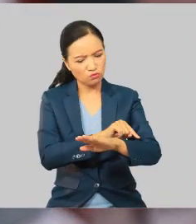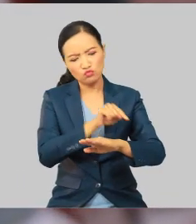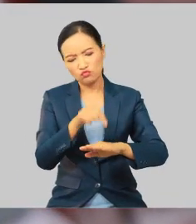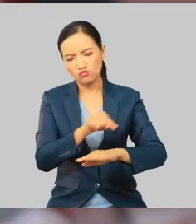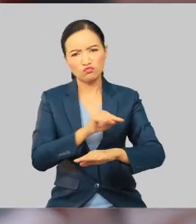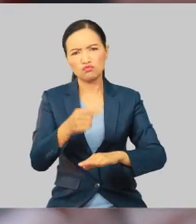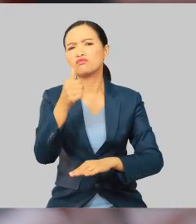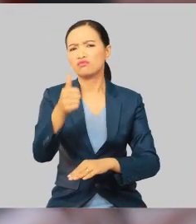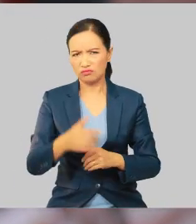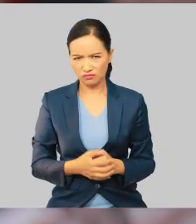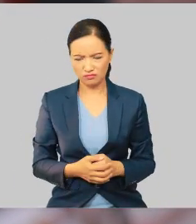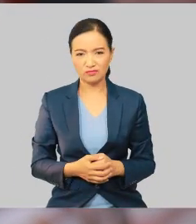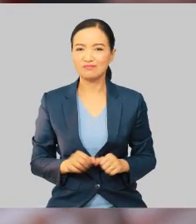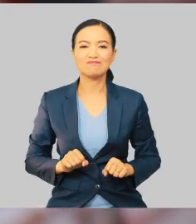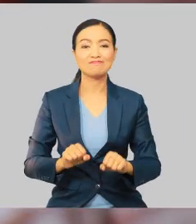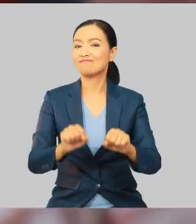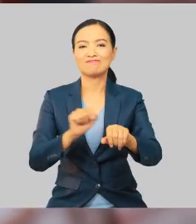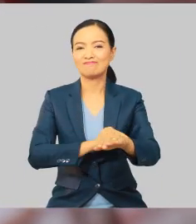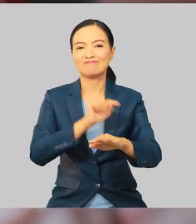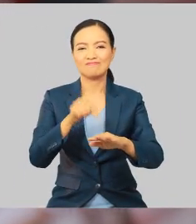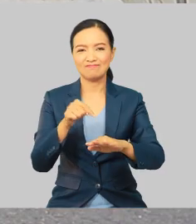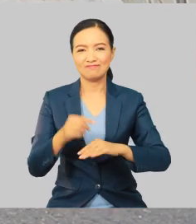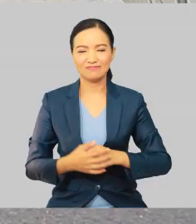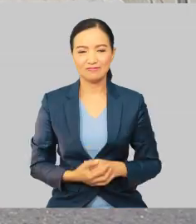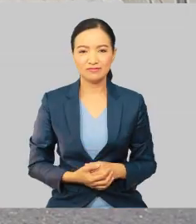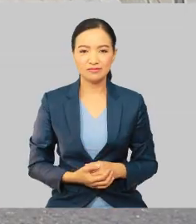จะได้ไม่ได้ลำบากเข็นขึ้นเลย